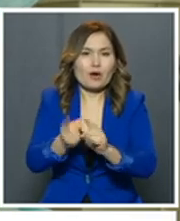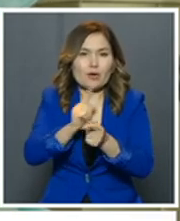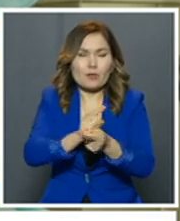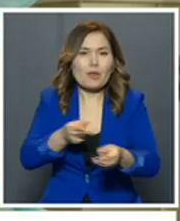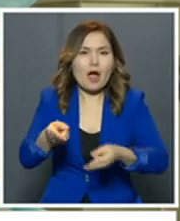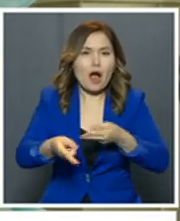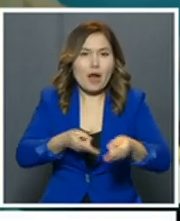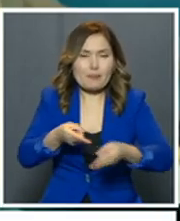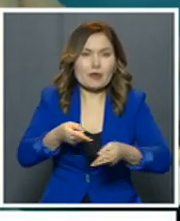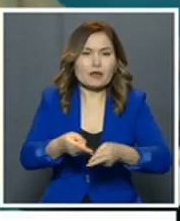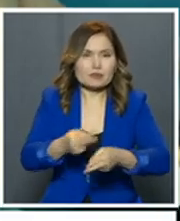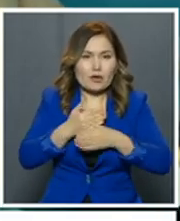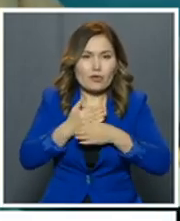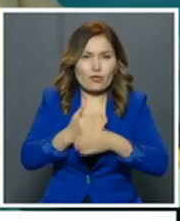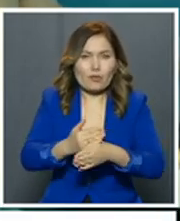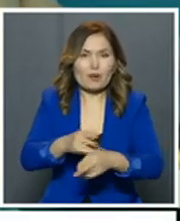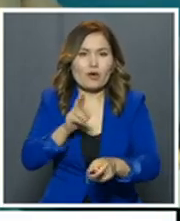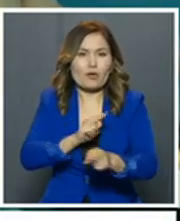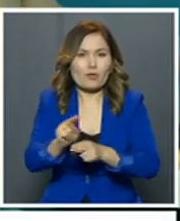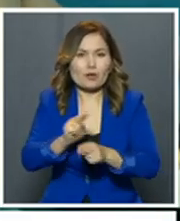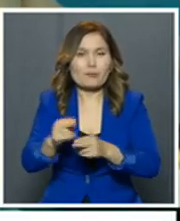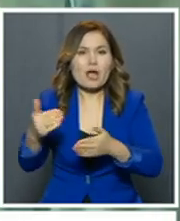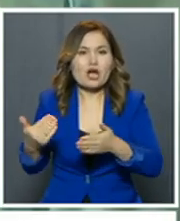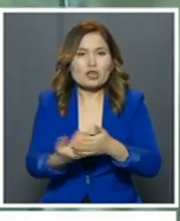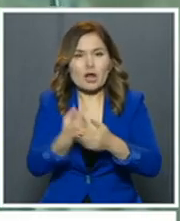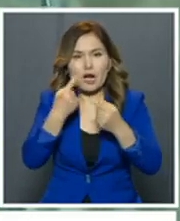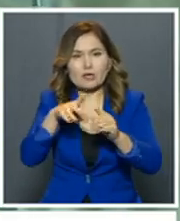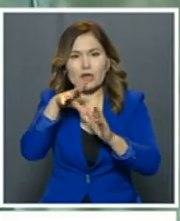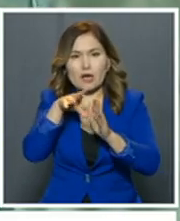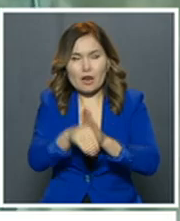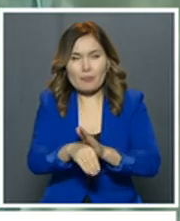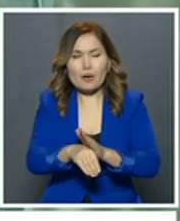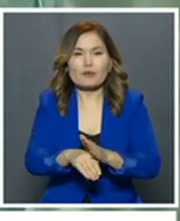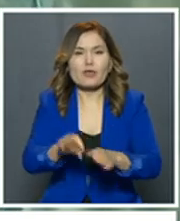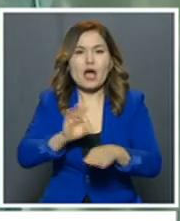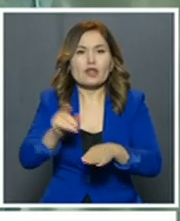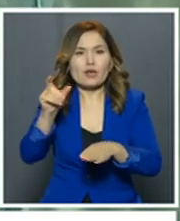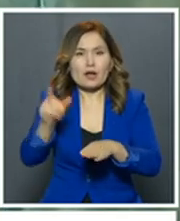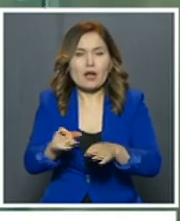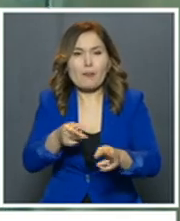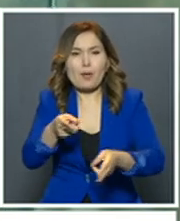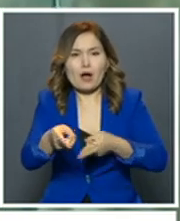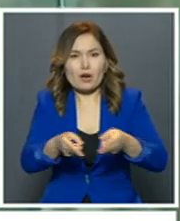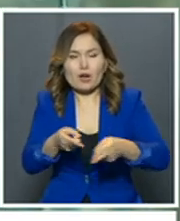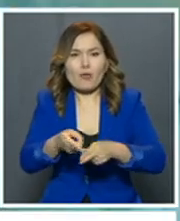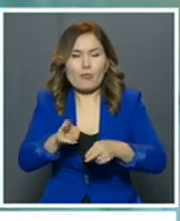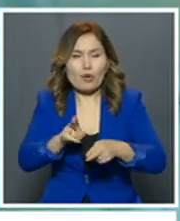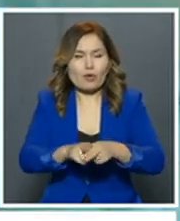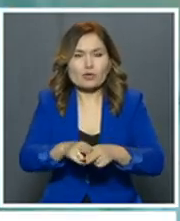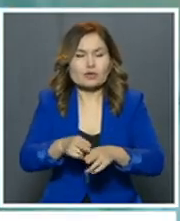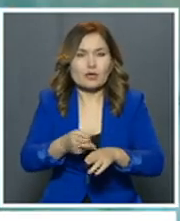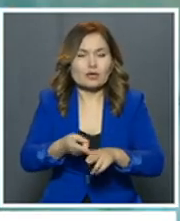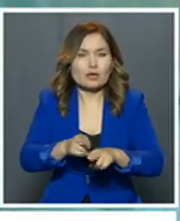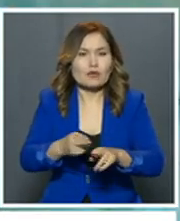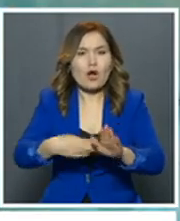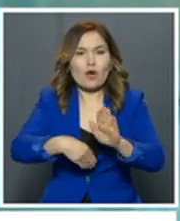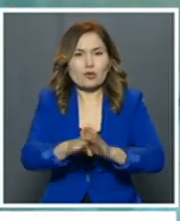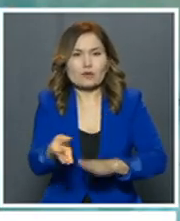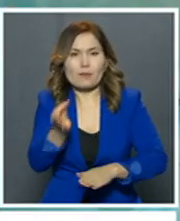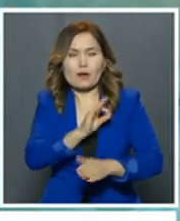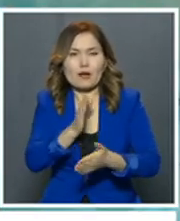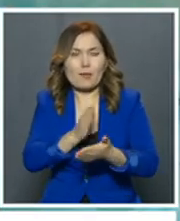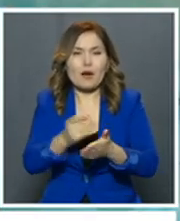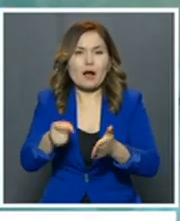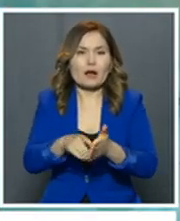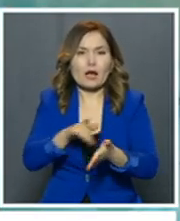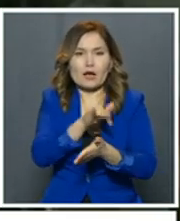операция. Эндопротездеудің жаңа технологиясы арқасында науқастар хирургиялық операцияға қайта жүгінбейтін болды. Қарағандыда мұндай